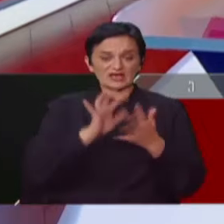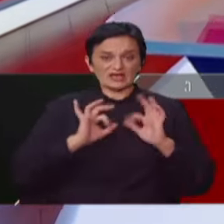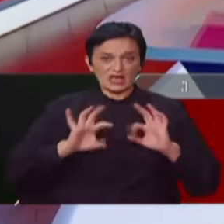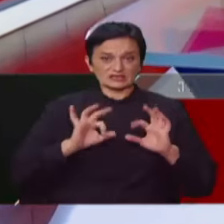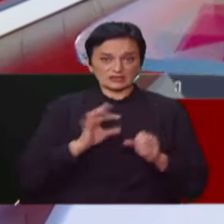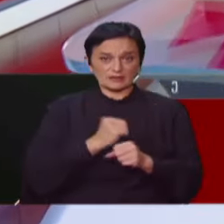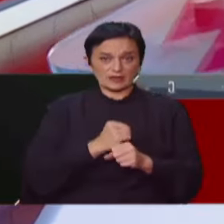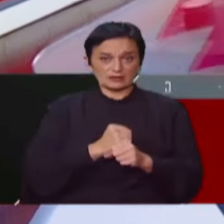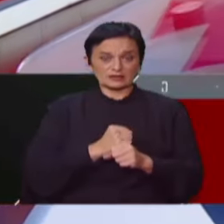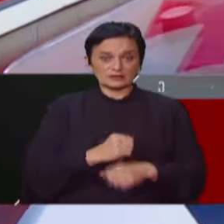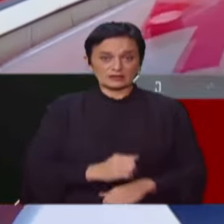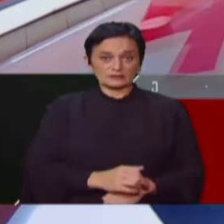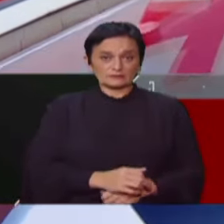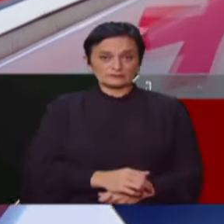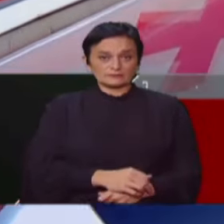ganțhadebebe.